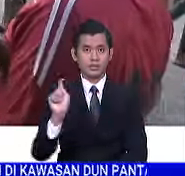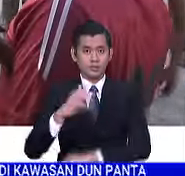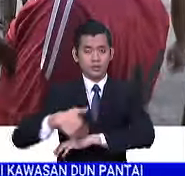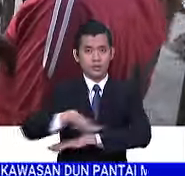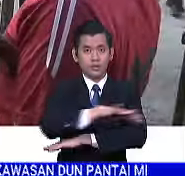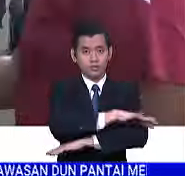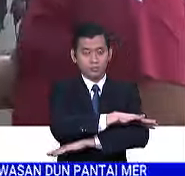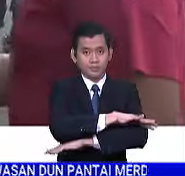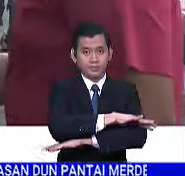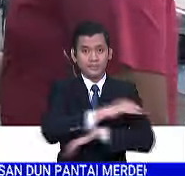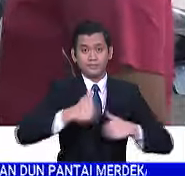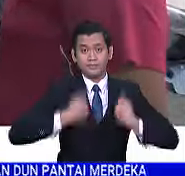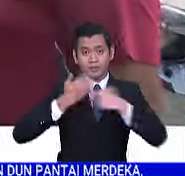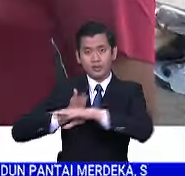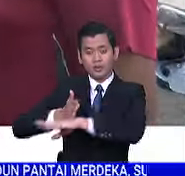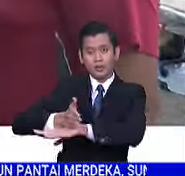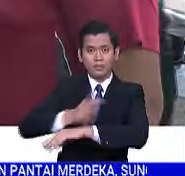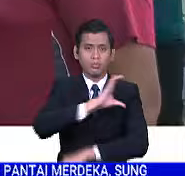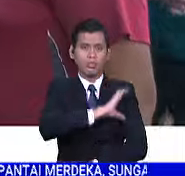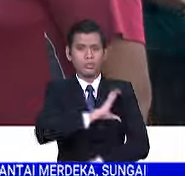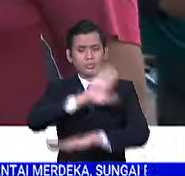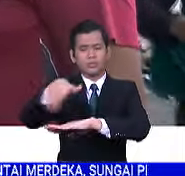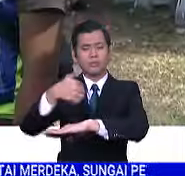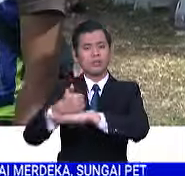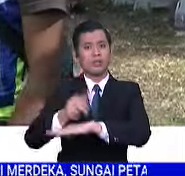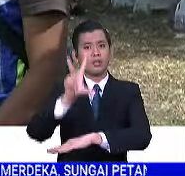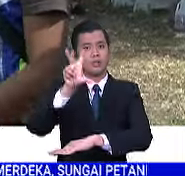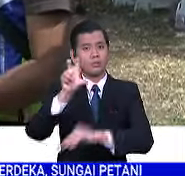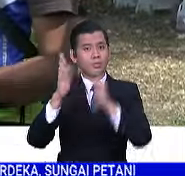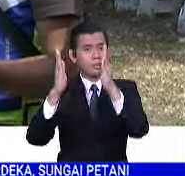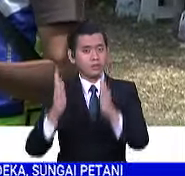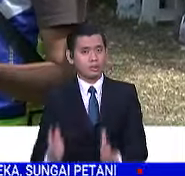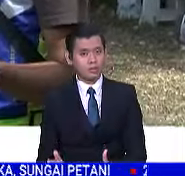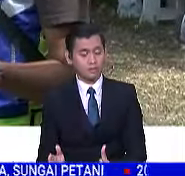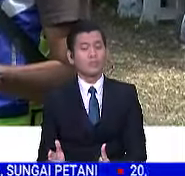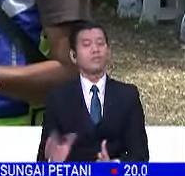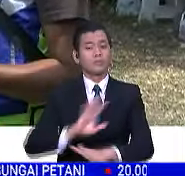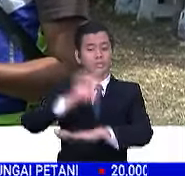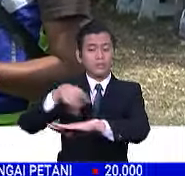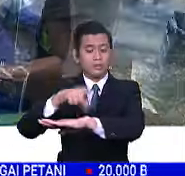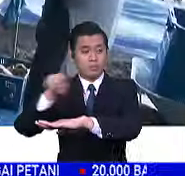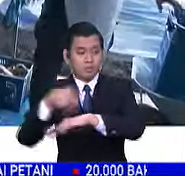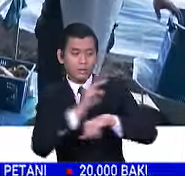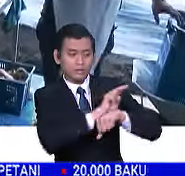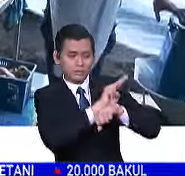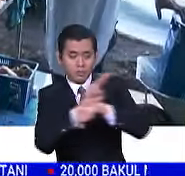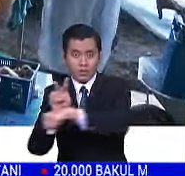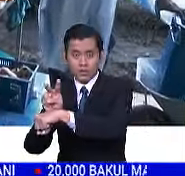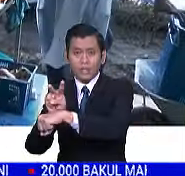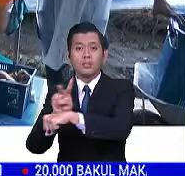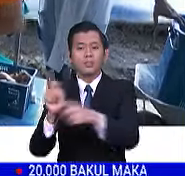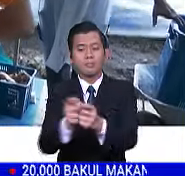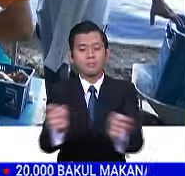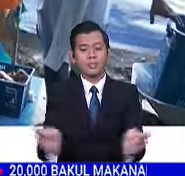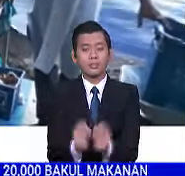tahun ini, PDRM telah menubuhkan 30 pasukan pemantauan khas bagi melakukan tinjauan di premis yang melakukan ibadah